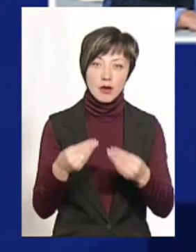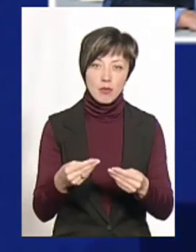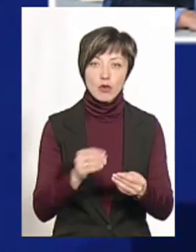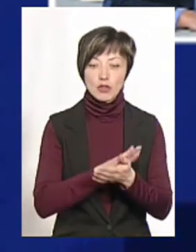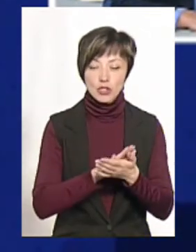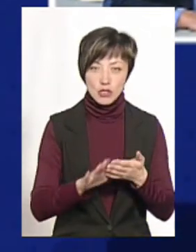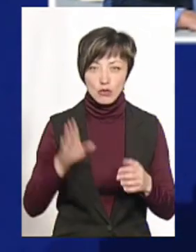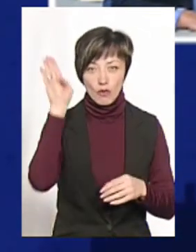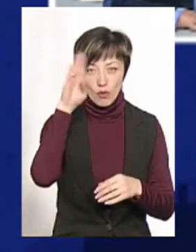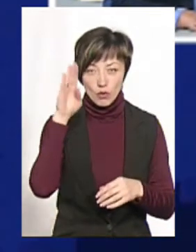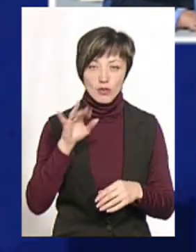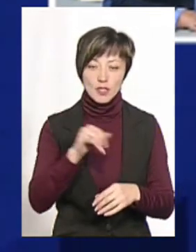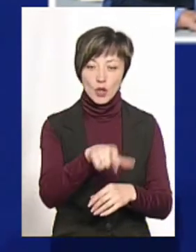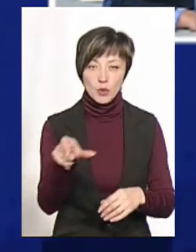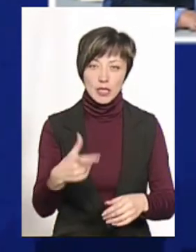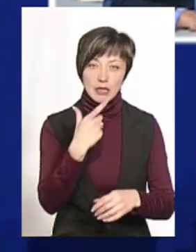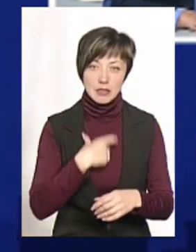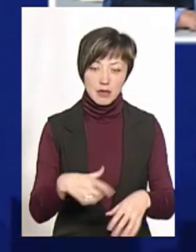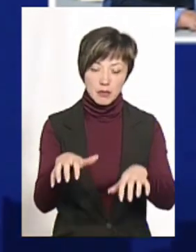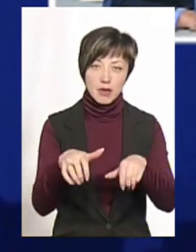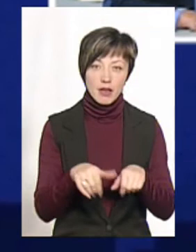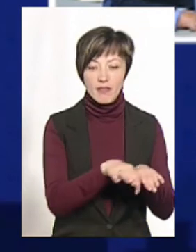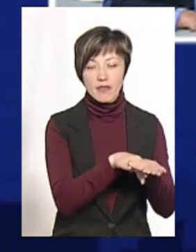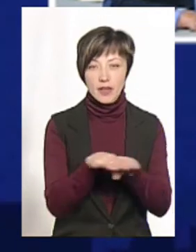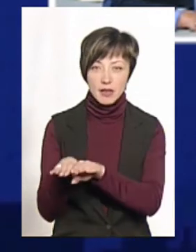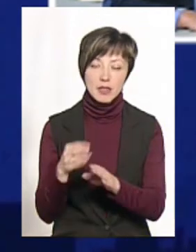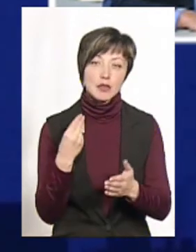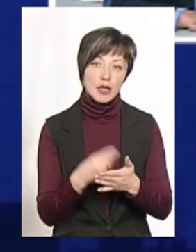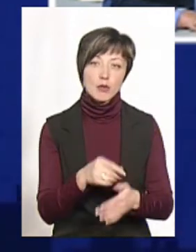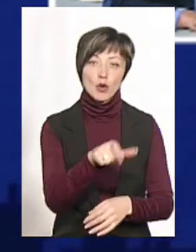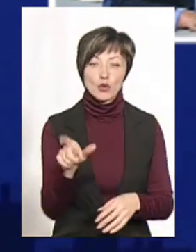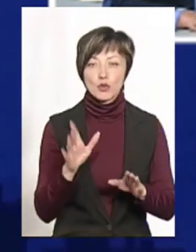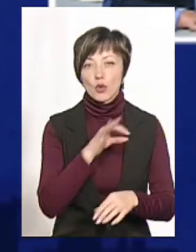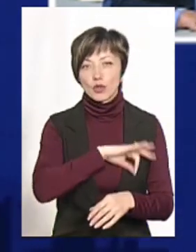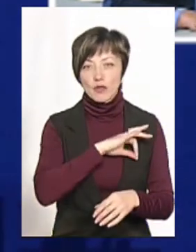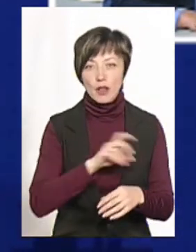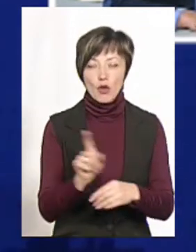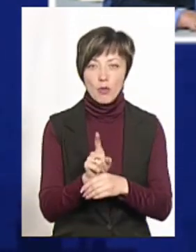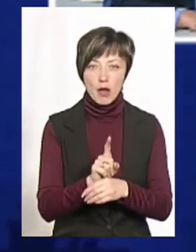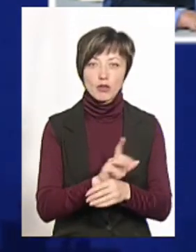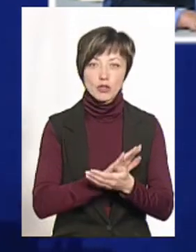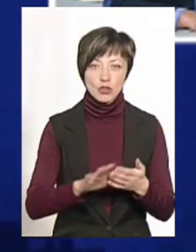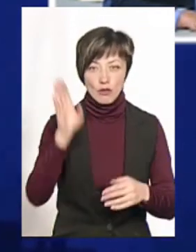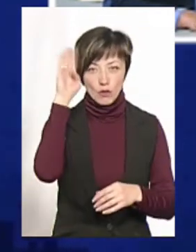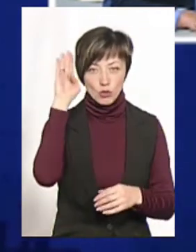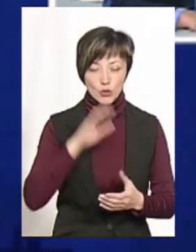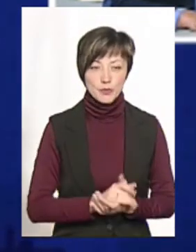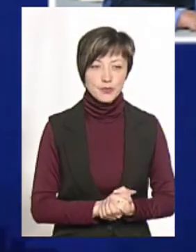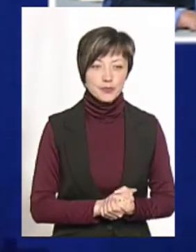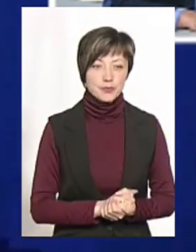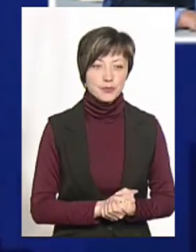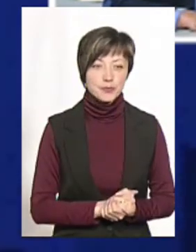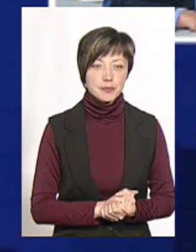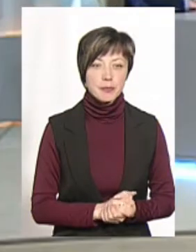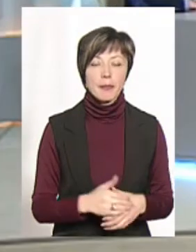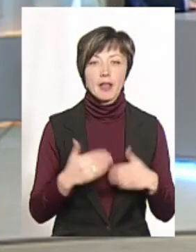Чернелівську воду і заберемо всіх абонентів на себе, вирівняємо тариф, ну і люди будуть користуватися нормальною Чернелівською водою.